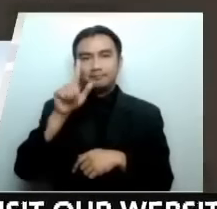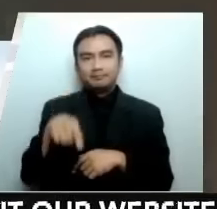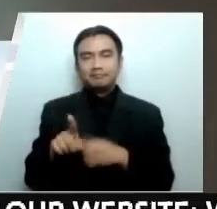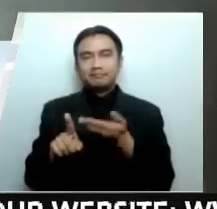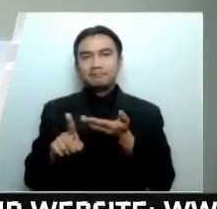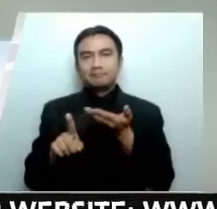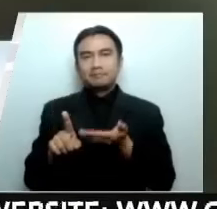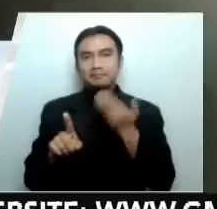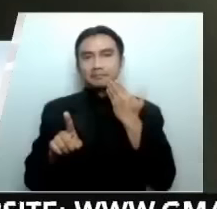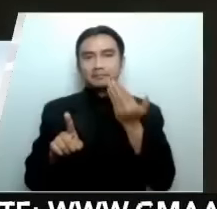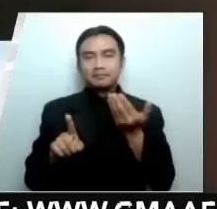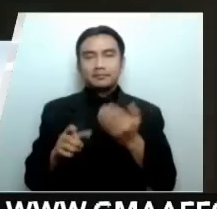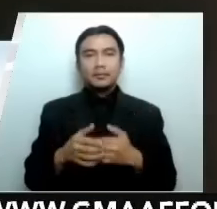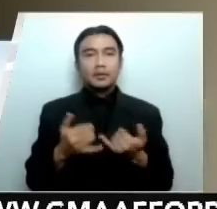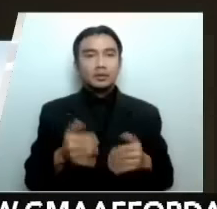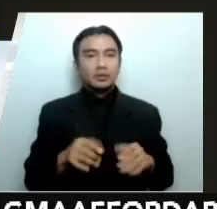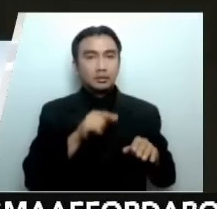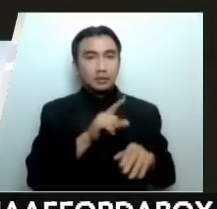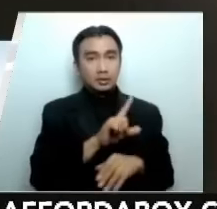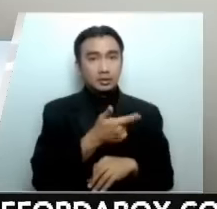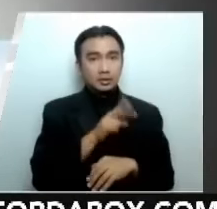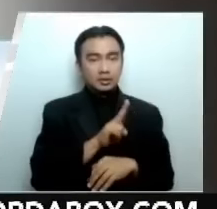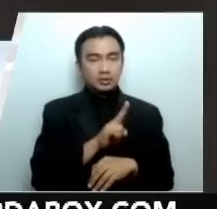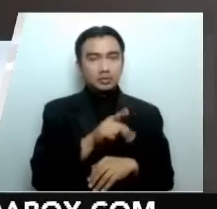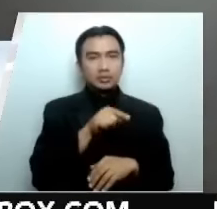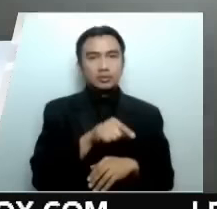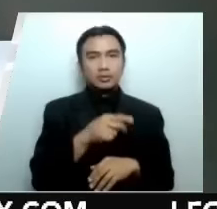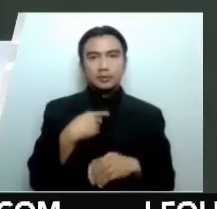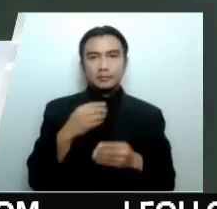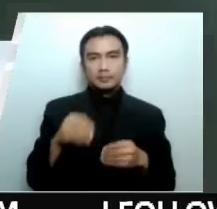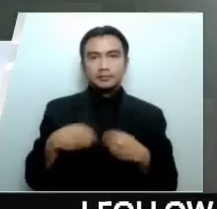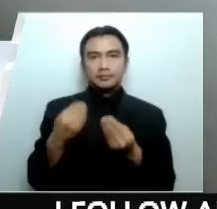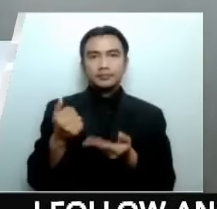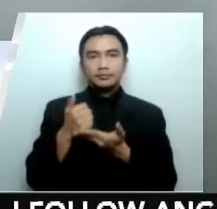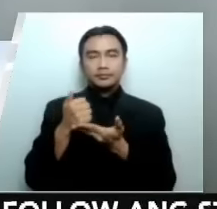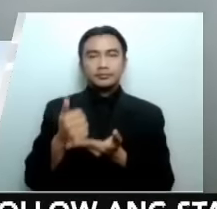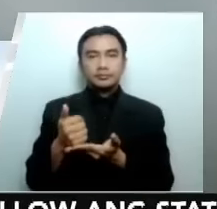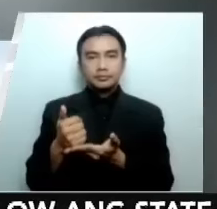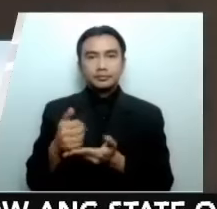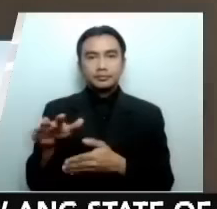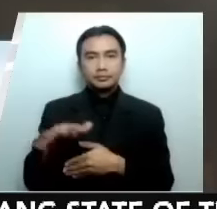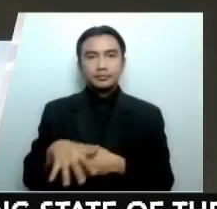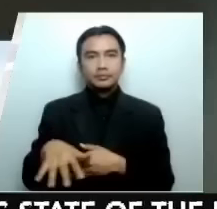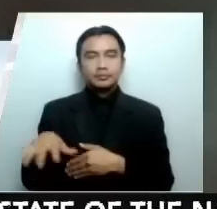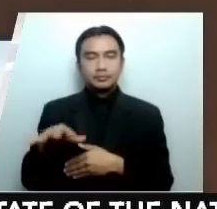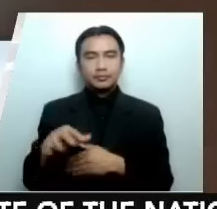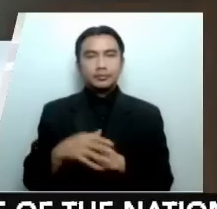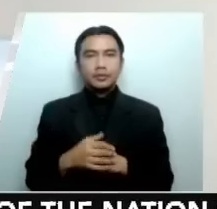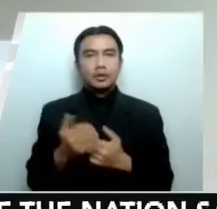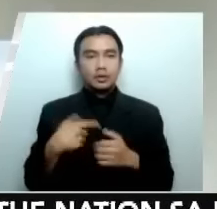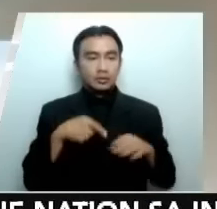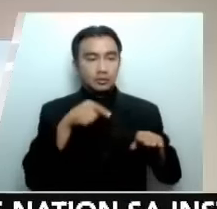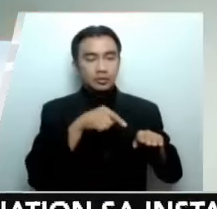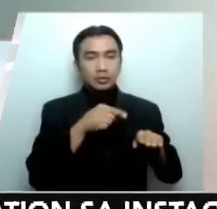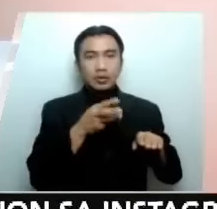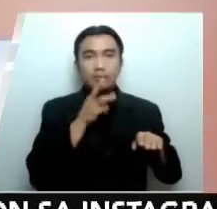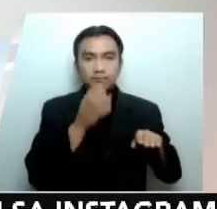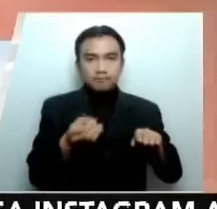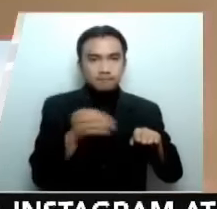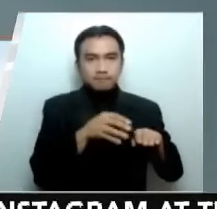na ng tulong ang lokal na pamahalaan sa mga biktima. Ayon sa pulisya, nagkakarga ng tubig ang fire truck. Bumaba raw ang driver